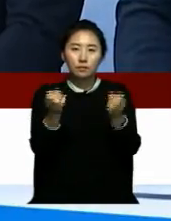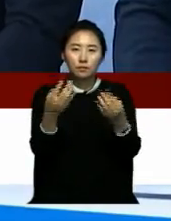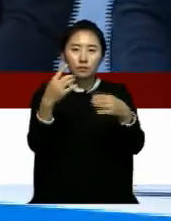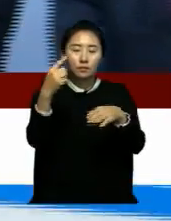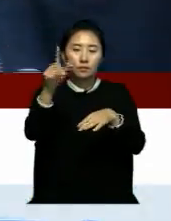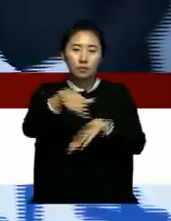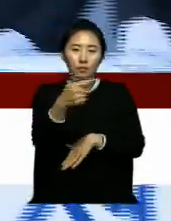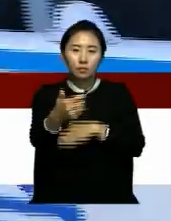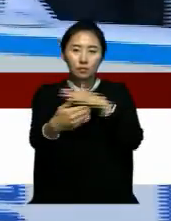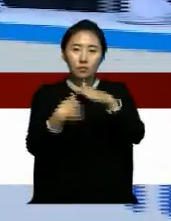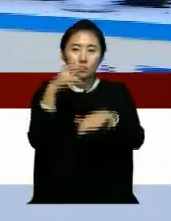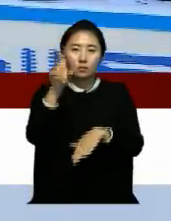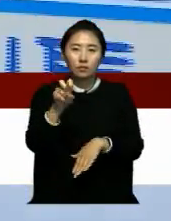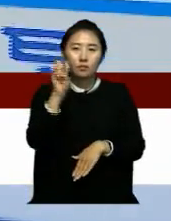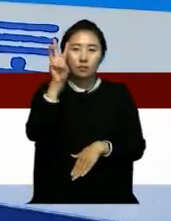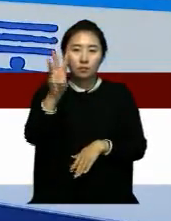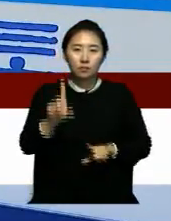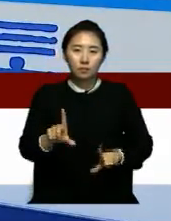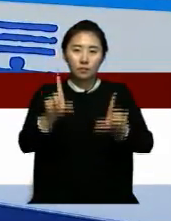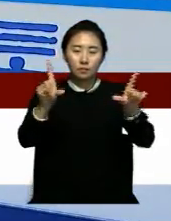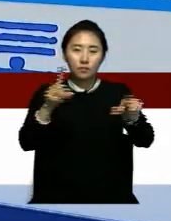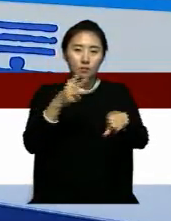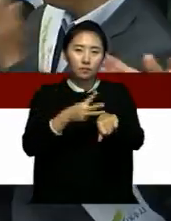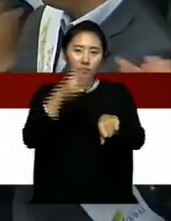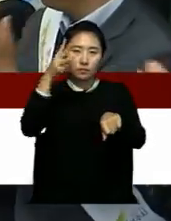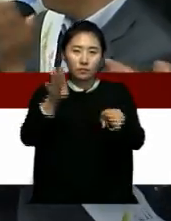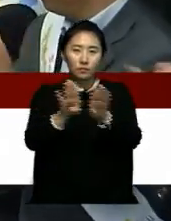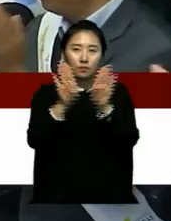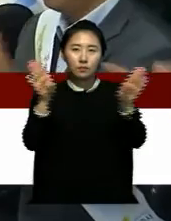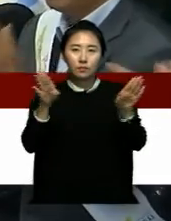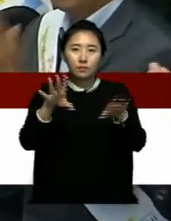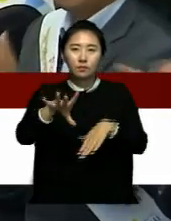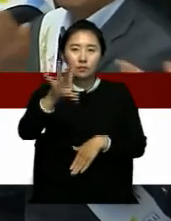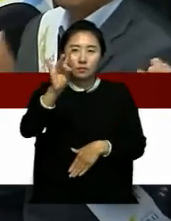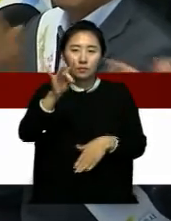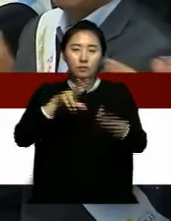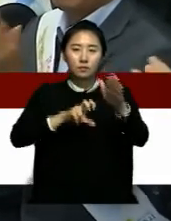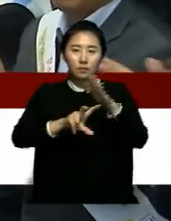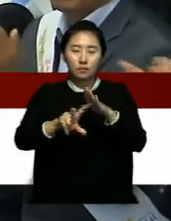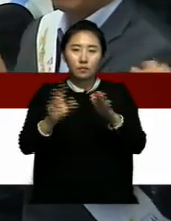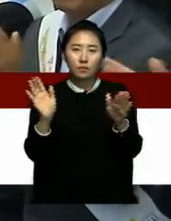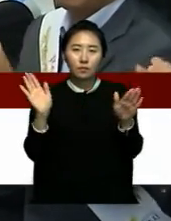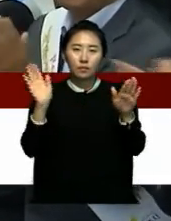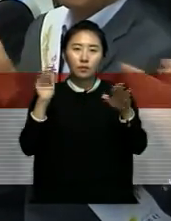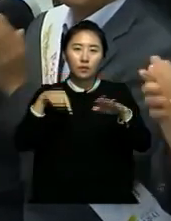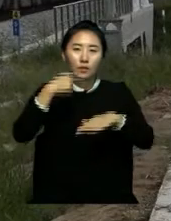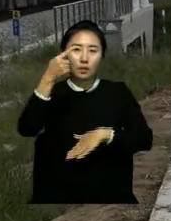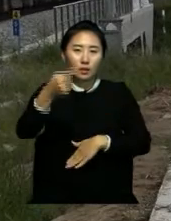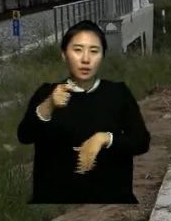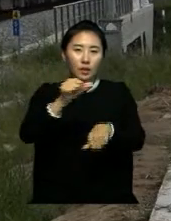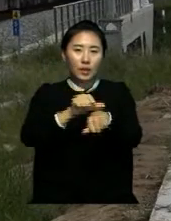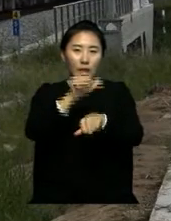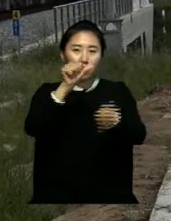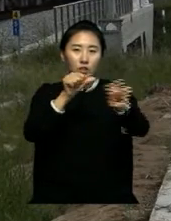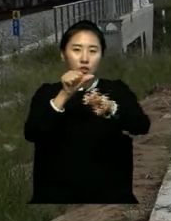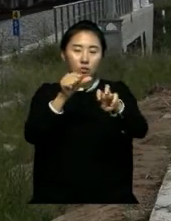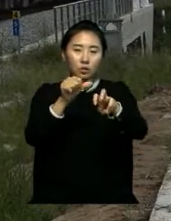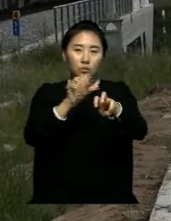하루 전인 23일 오후 3시 여주역에서 열렸으며 첫 차는 다음날 오전 5시 30분